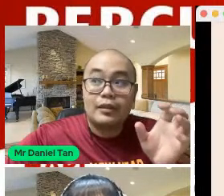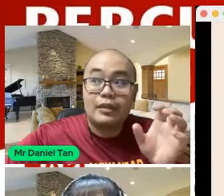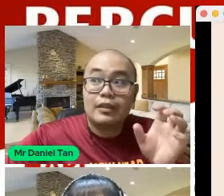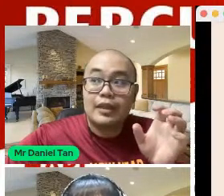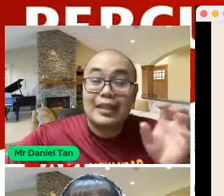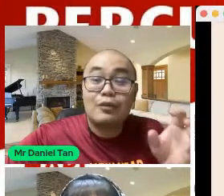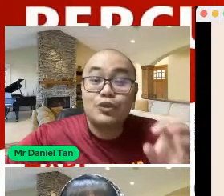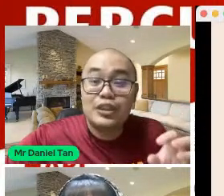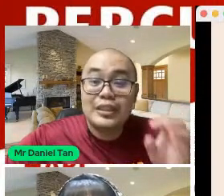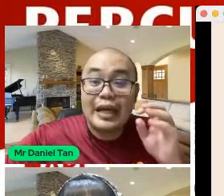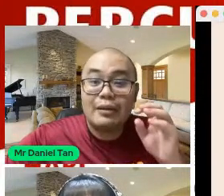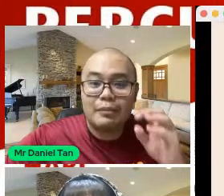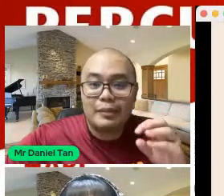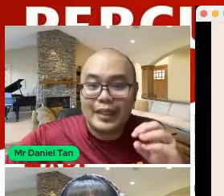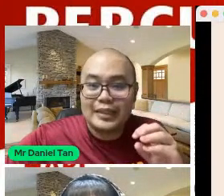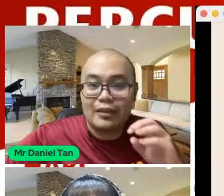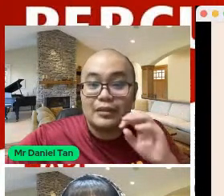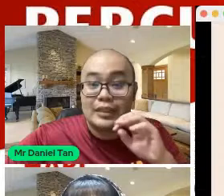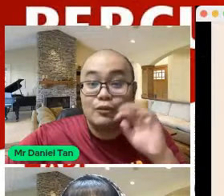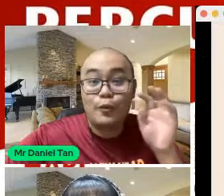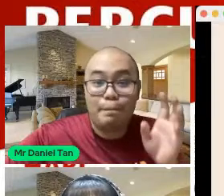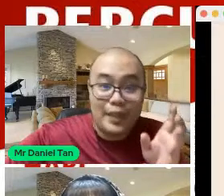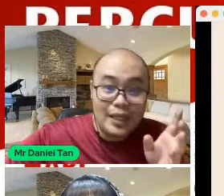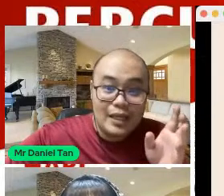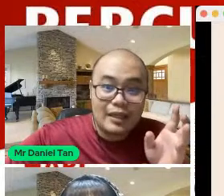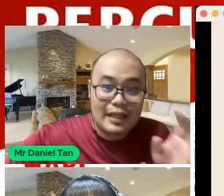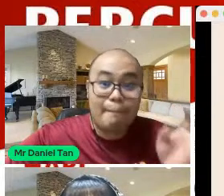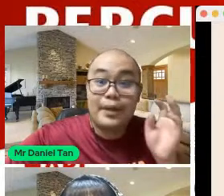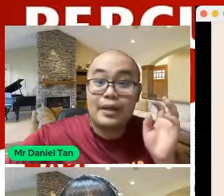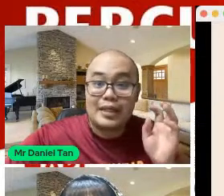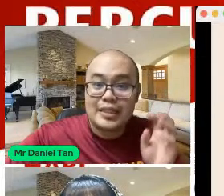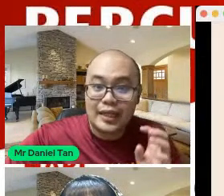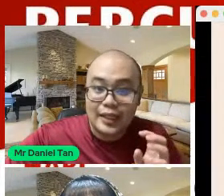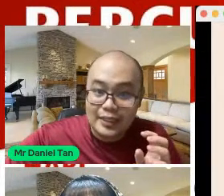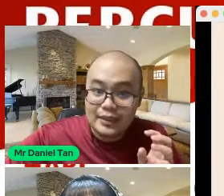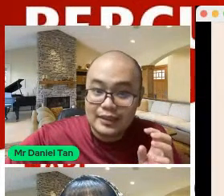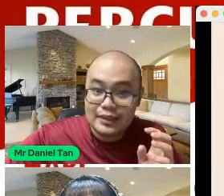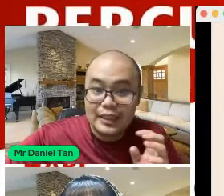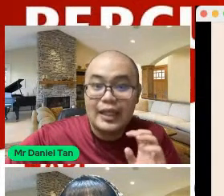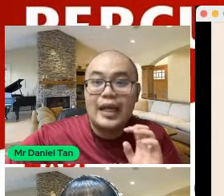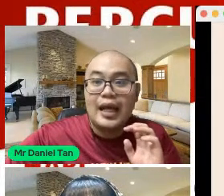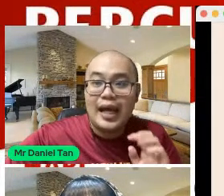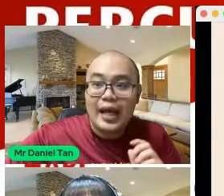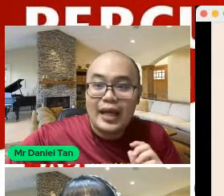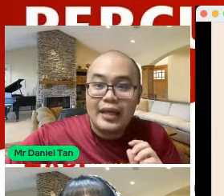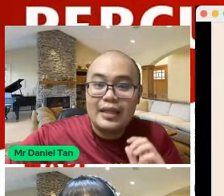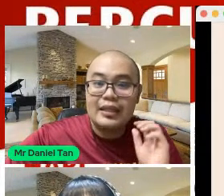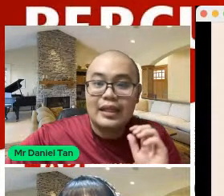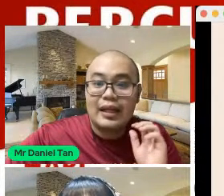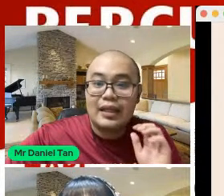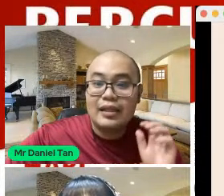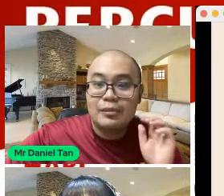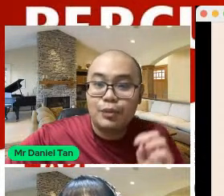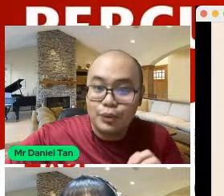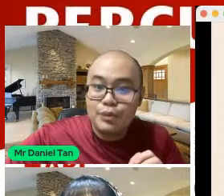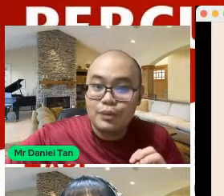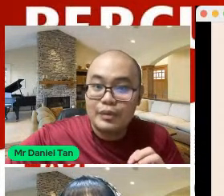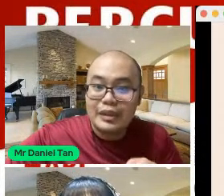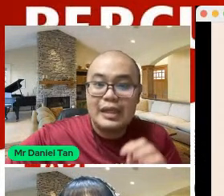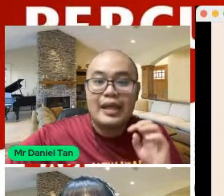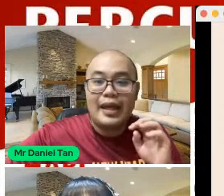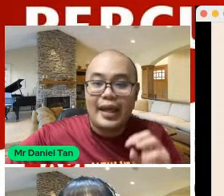eh kata kunci yang berbeda jadi untuk Pi ialah perancangan Hai dan nah